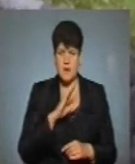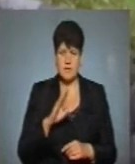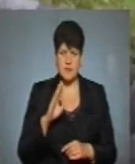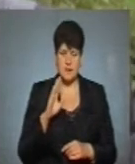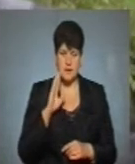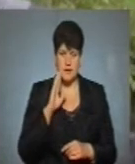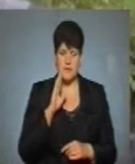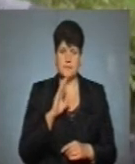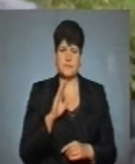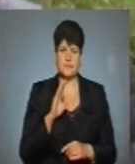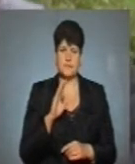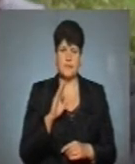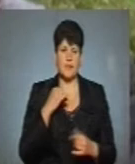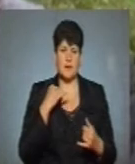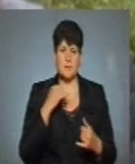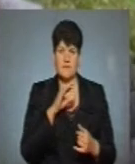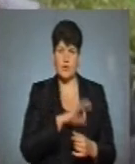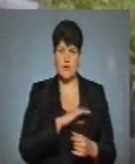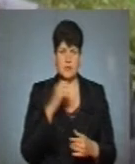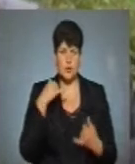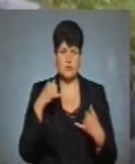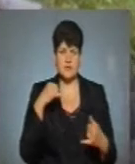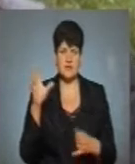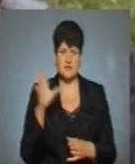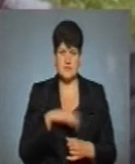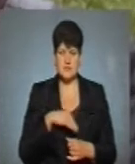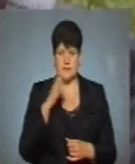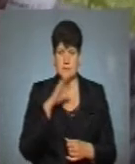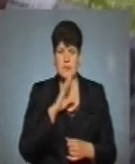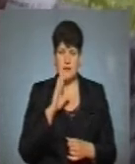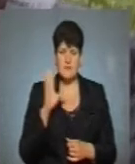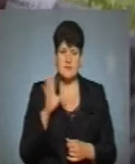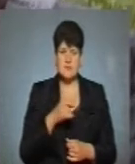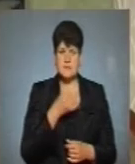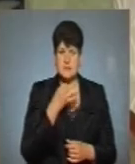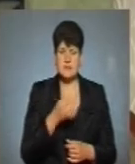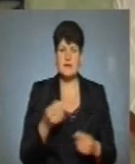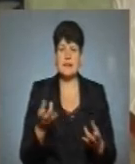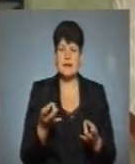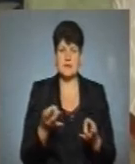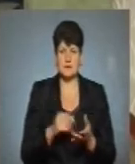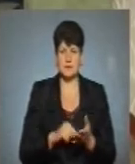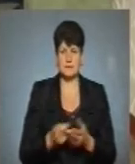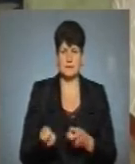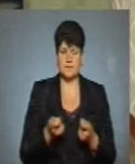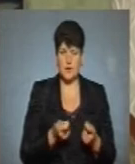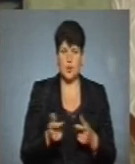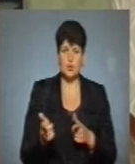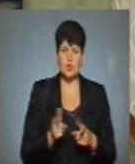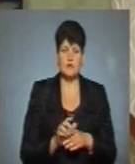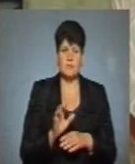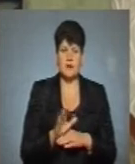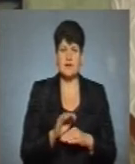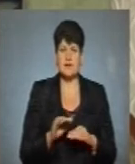вихователі обдзвонили всіх батьків, всім повідомили, які повинні до відкриття. Готуються до відправки дітей